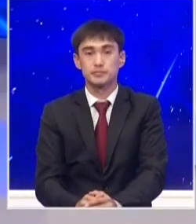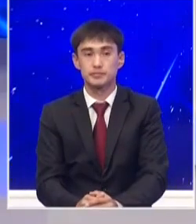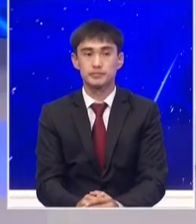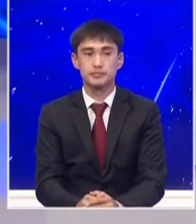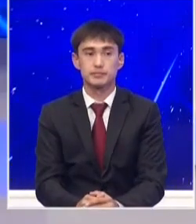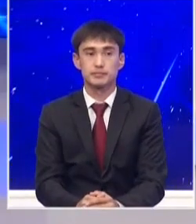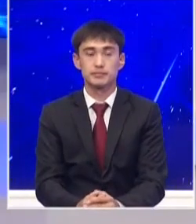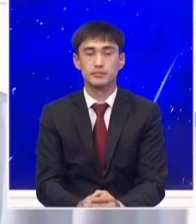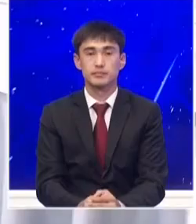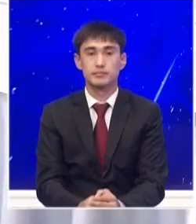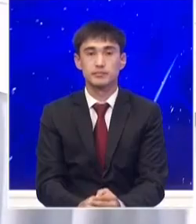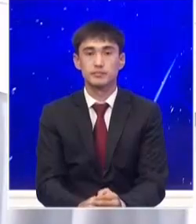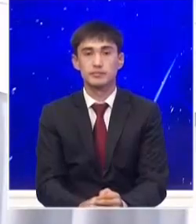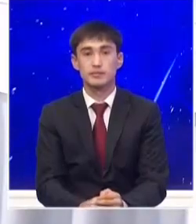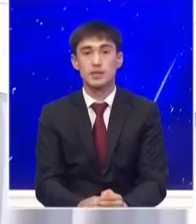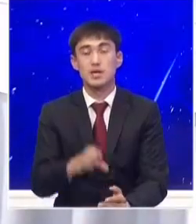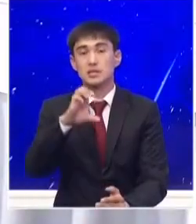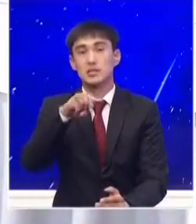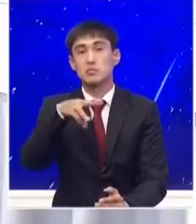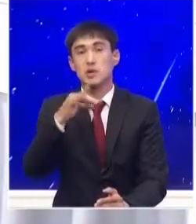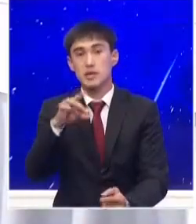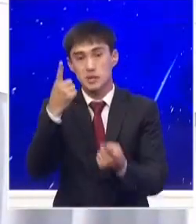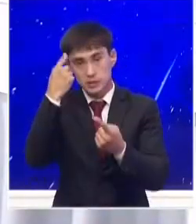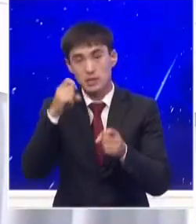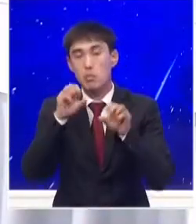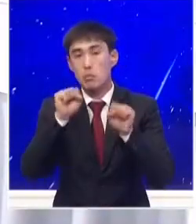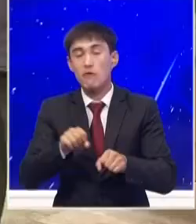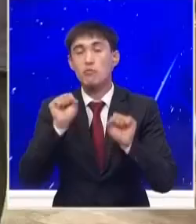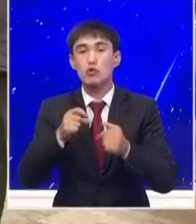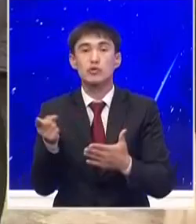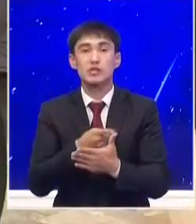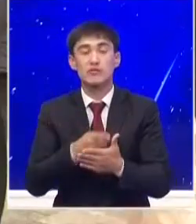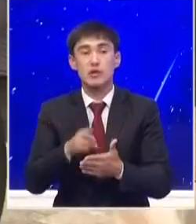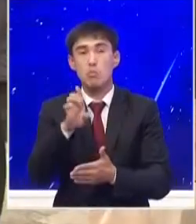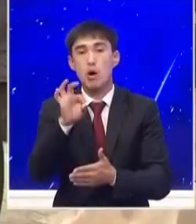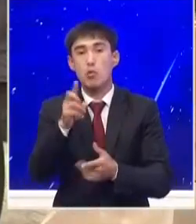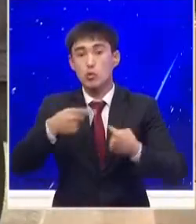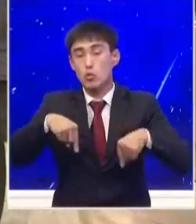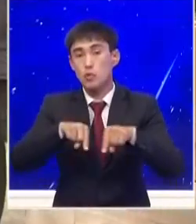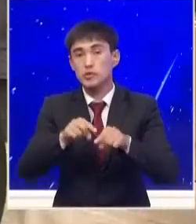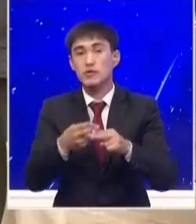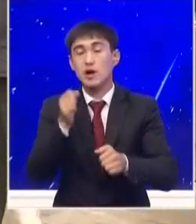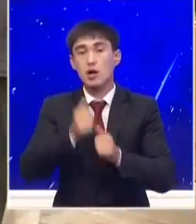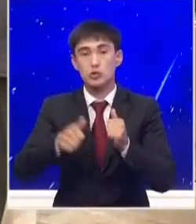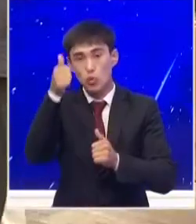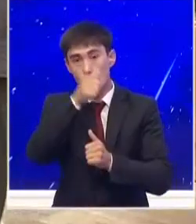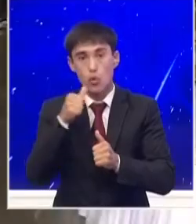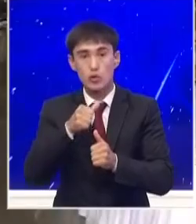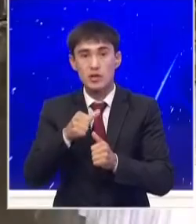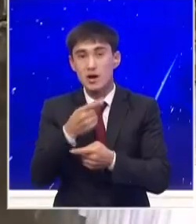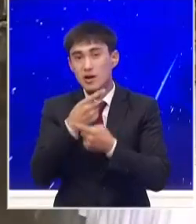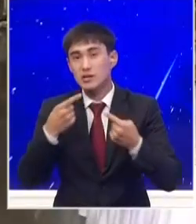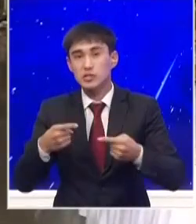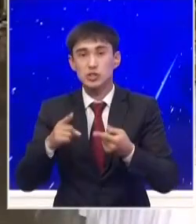сюжете. Средства массовой информации по праву можно назвать барометром общества. К тому же каждый год они претерпевают